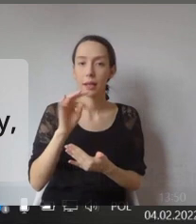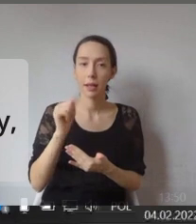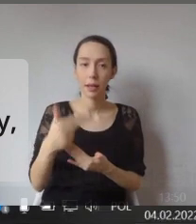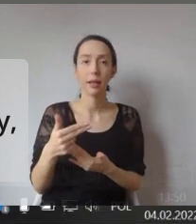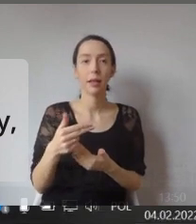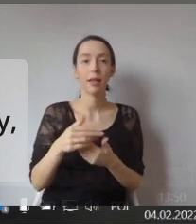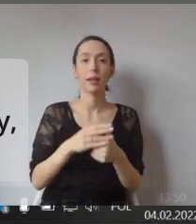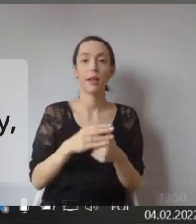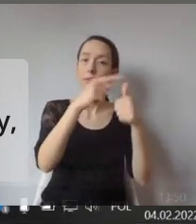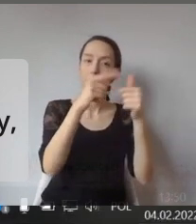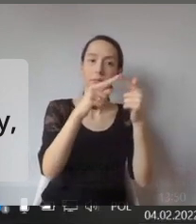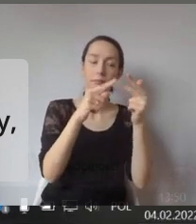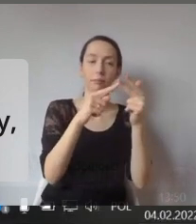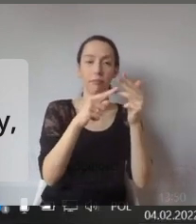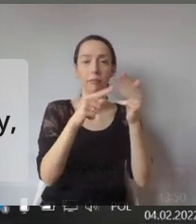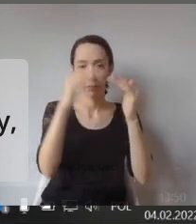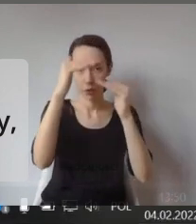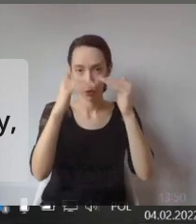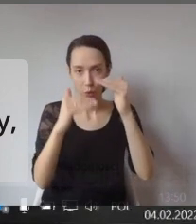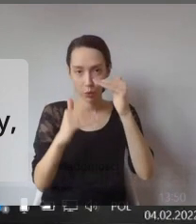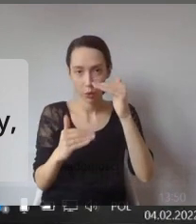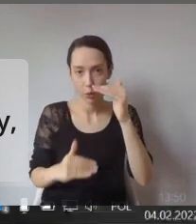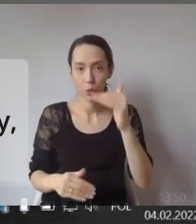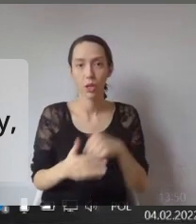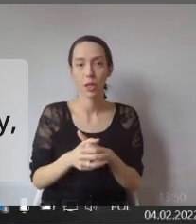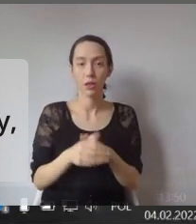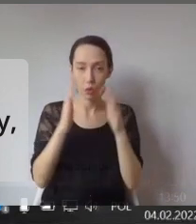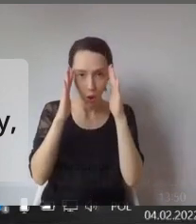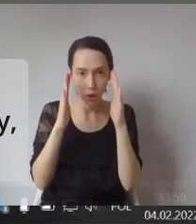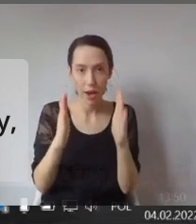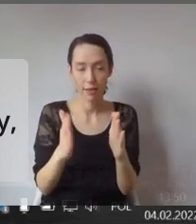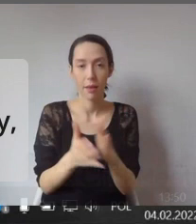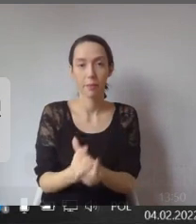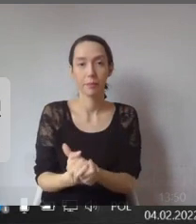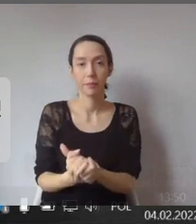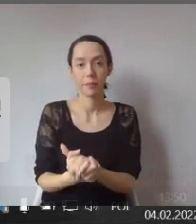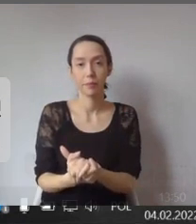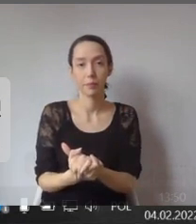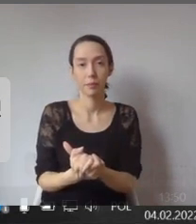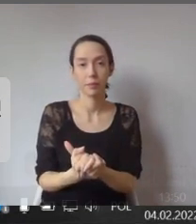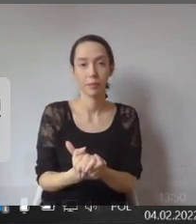społecznościowych, strategia marketingowa, e-mail marketing, marketing handlowy, sportowy.